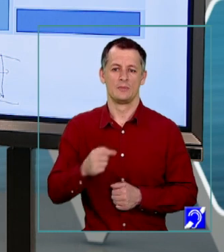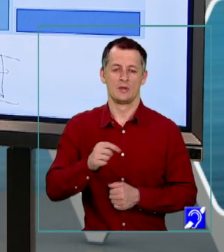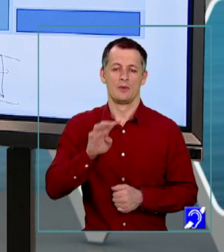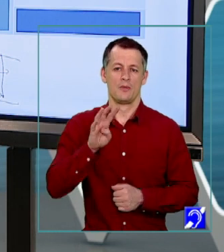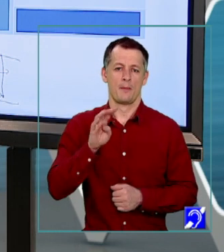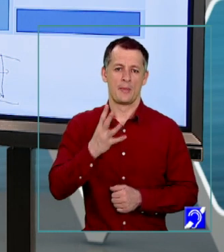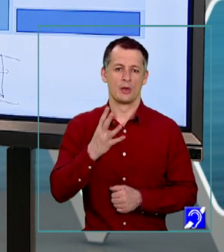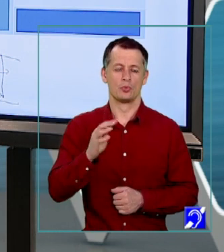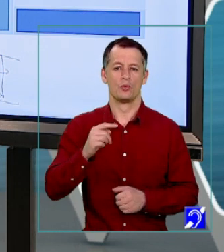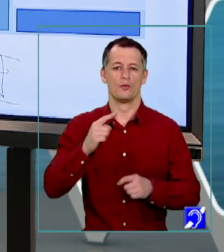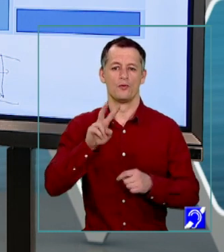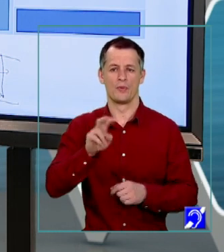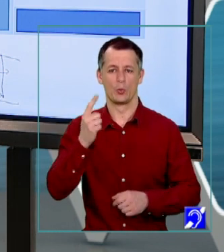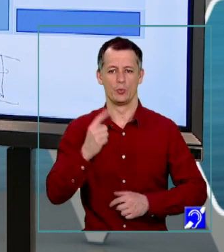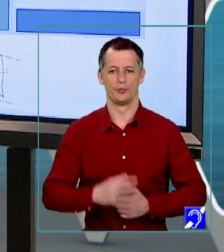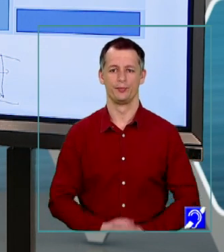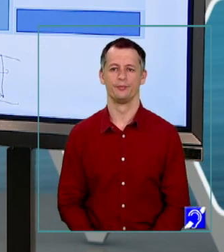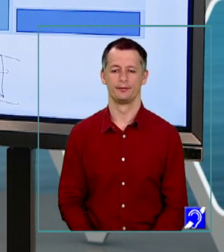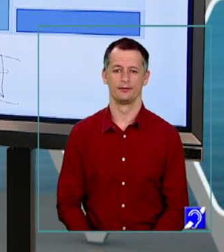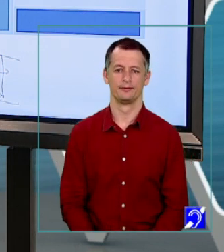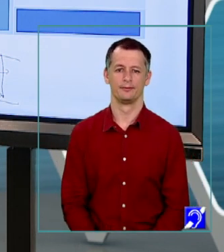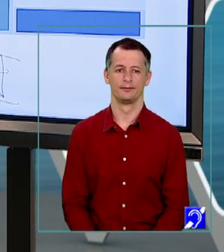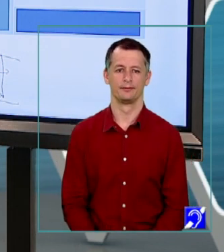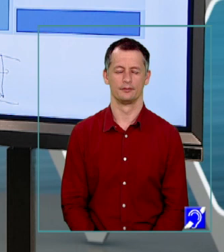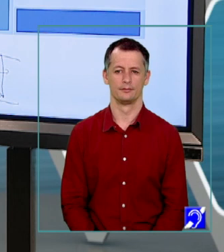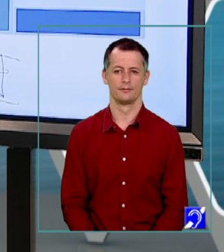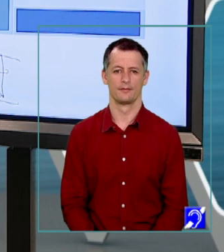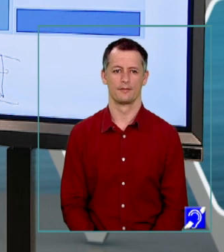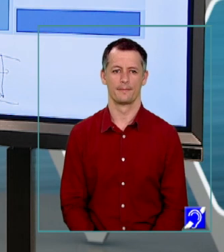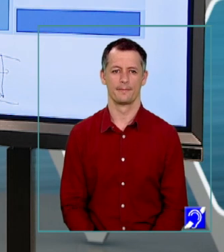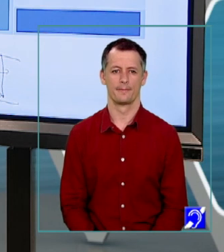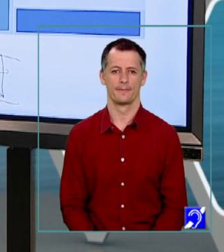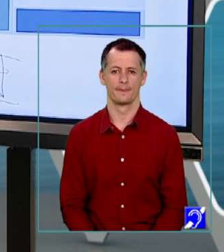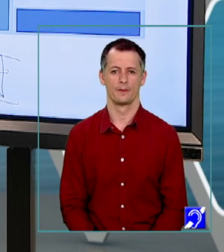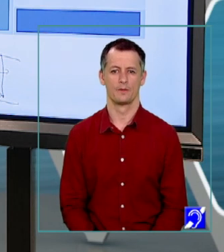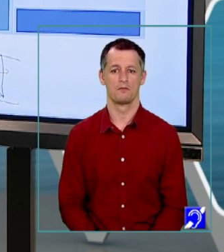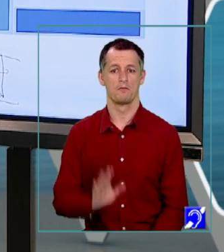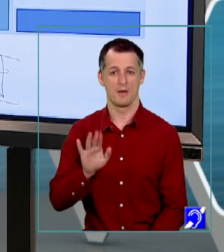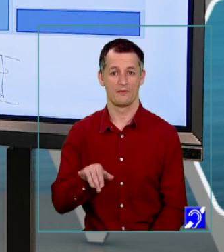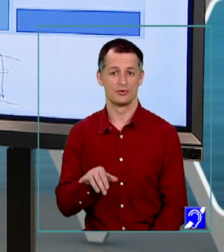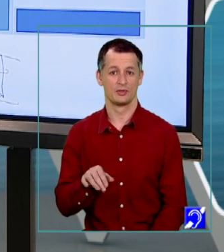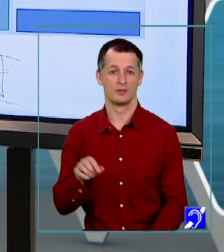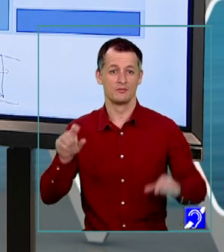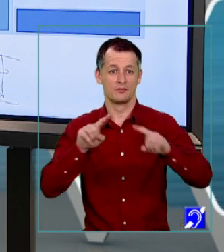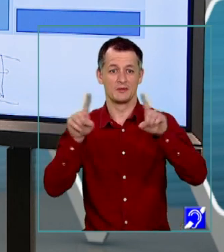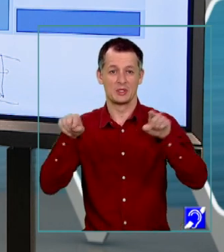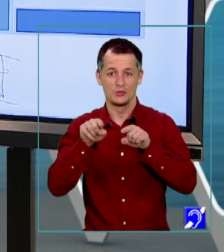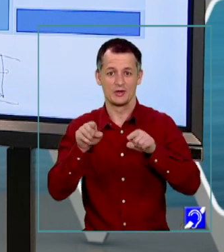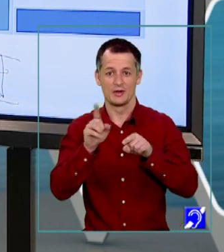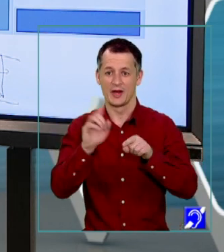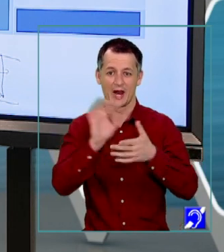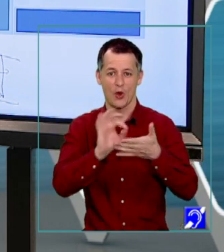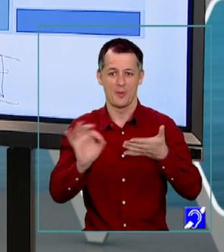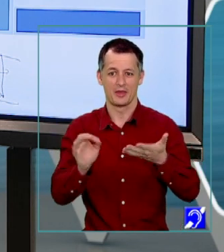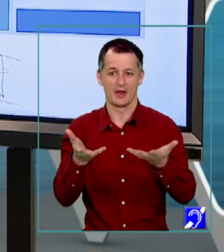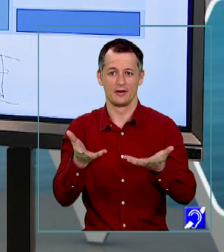V3 egal cu 4V1. Bun, dar totuși mai avem niște căsuțe necompletate. Păi hai să vedem, o